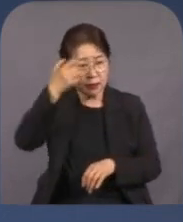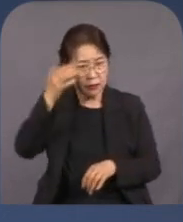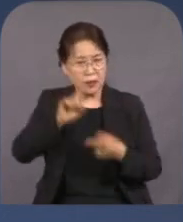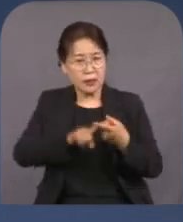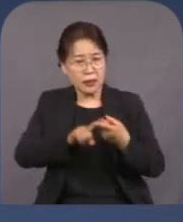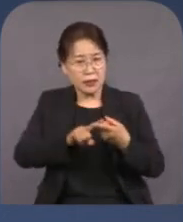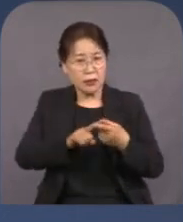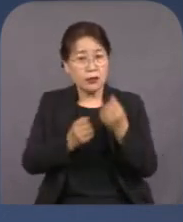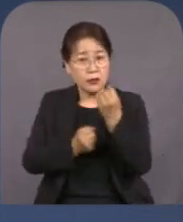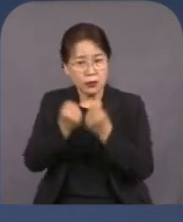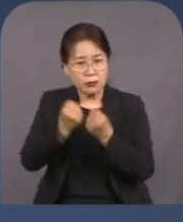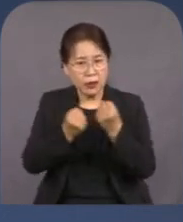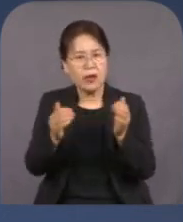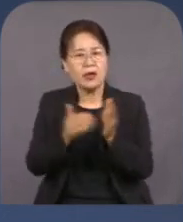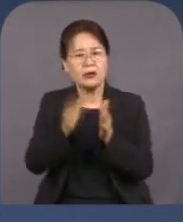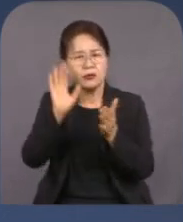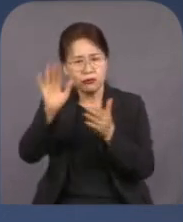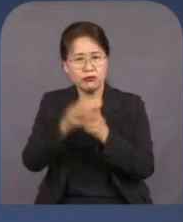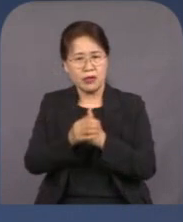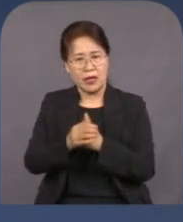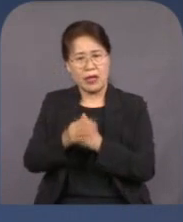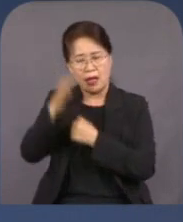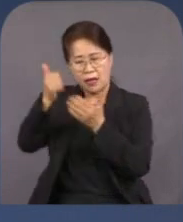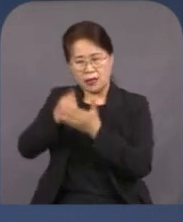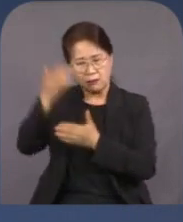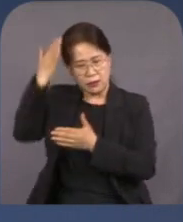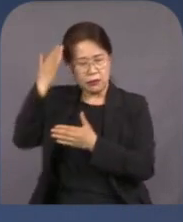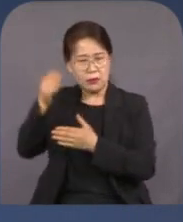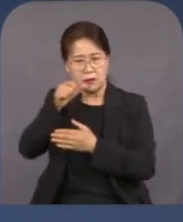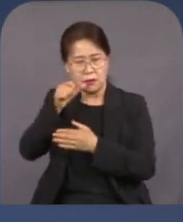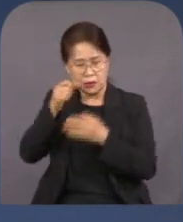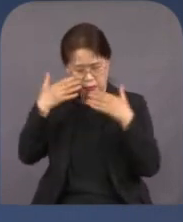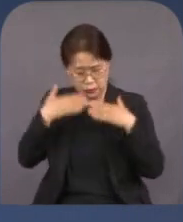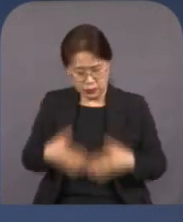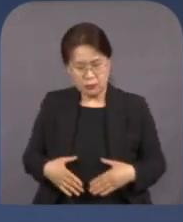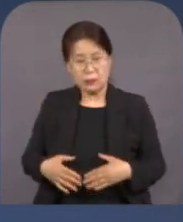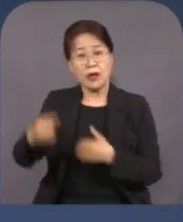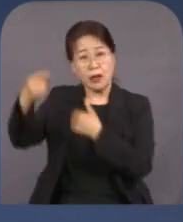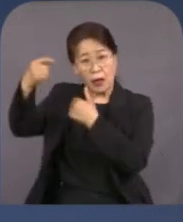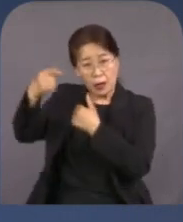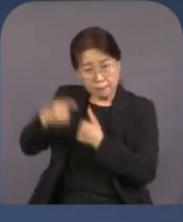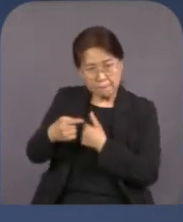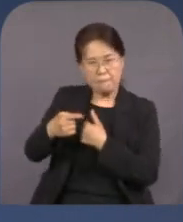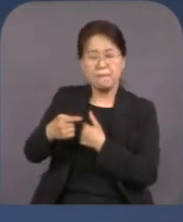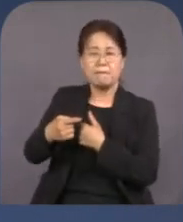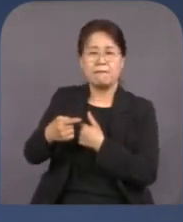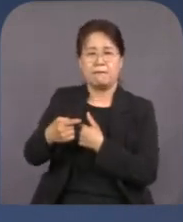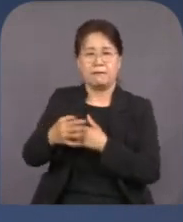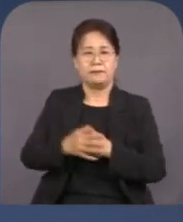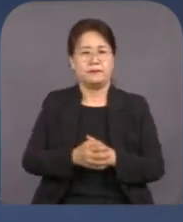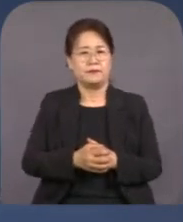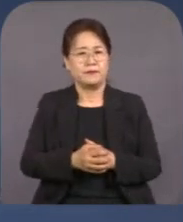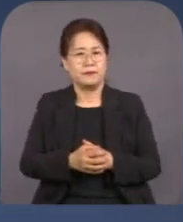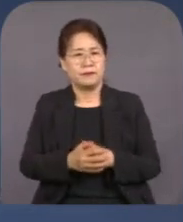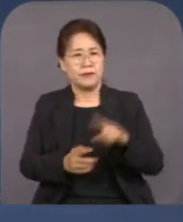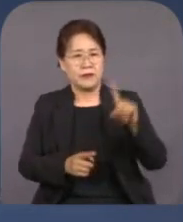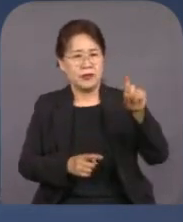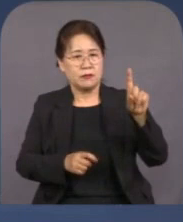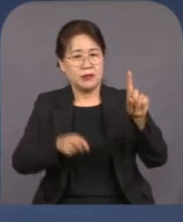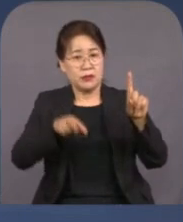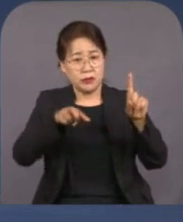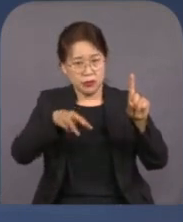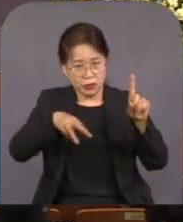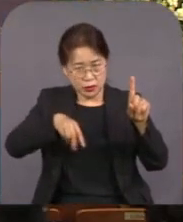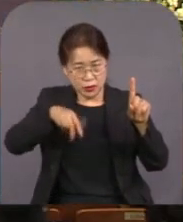다음에 하나님의 전신 갑주를 입으라고 우리에게 명령을 했던 거죠 자 우리 11절의 말씀을 다시